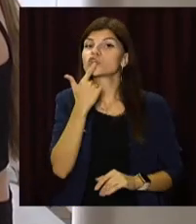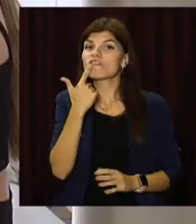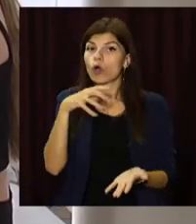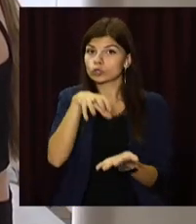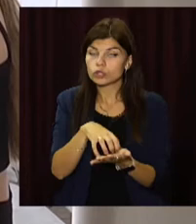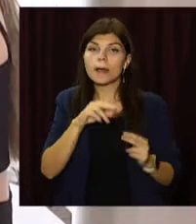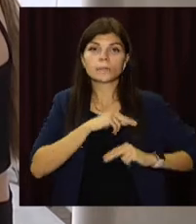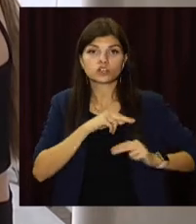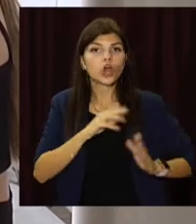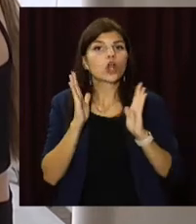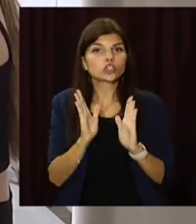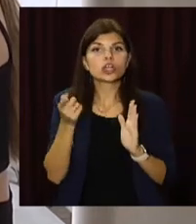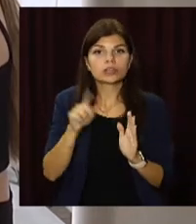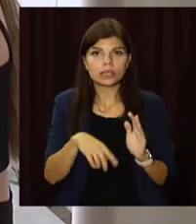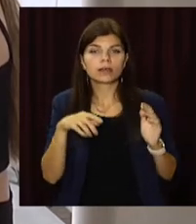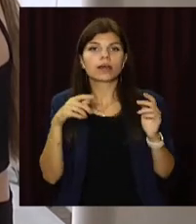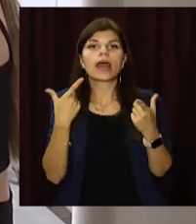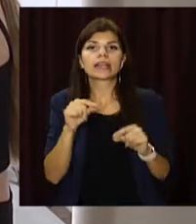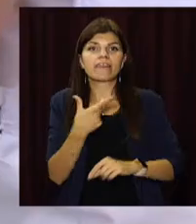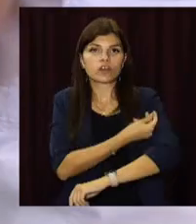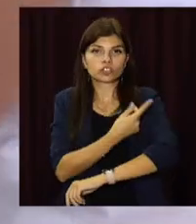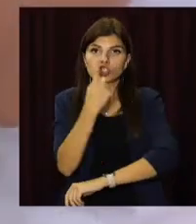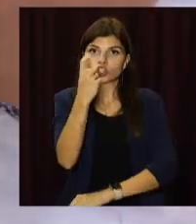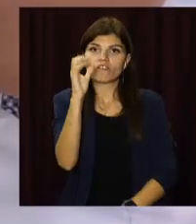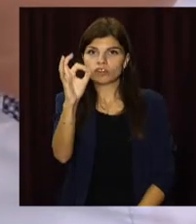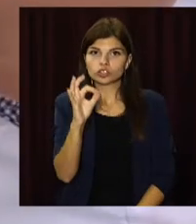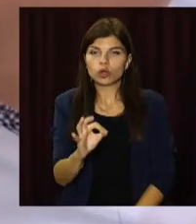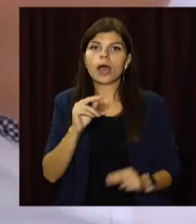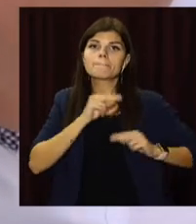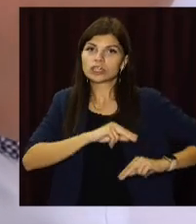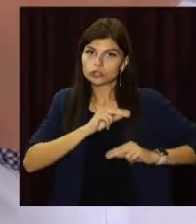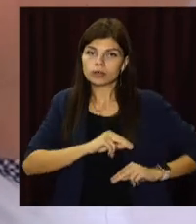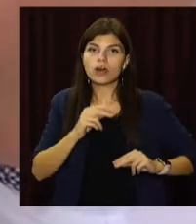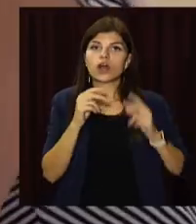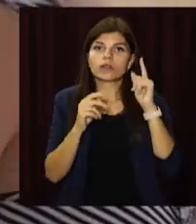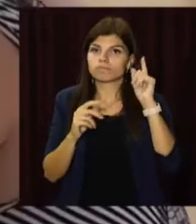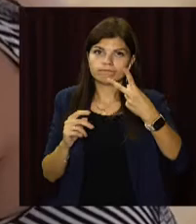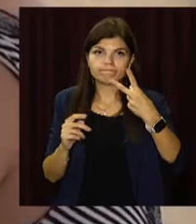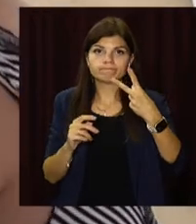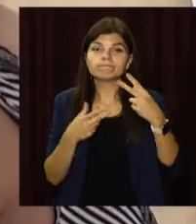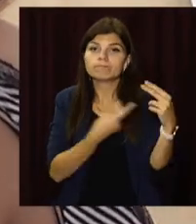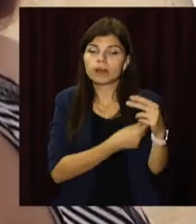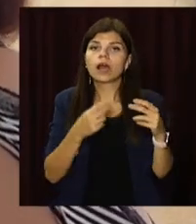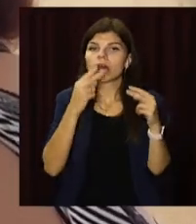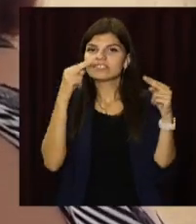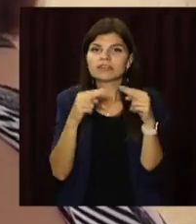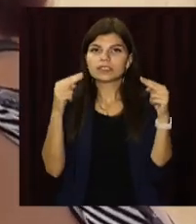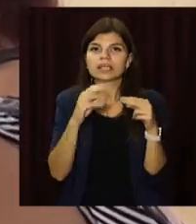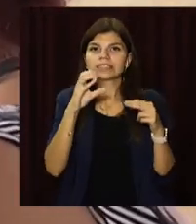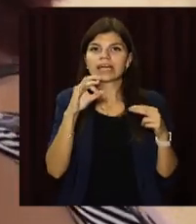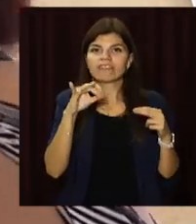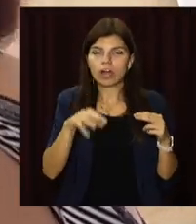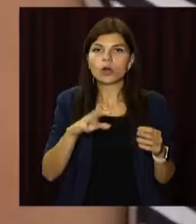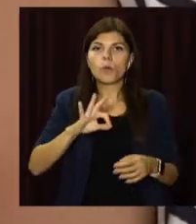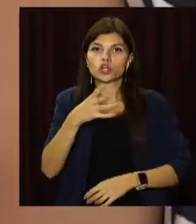зоні працюватимуть лише ті заклади, де вакциновані 100% співробітників двома дозами. Сертифікати про щеплення